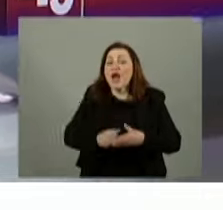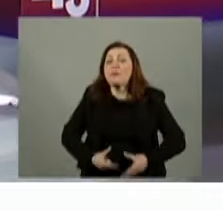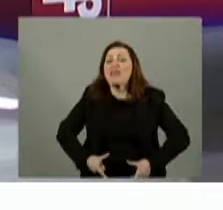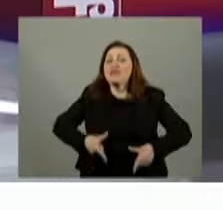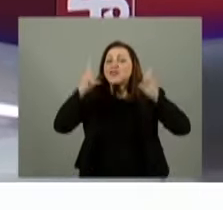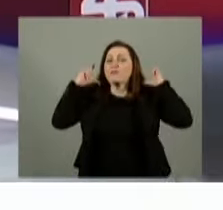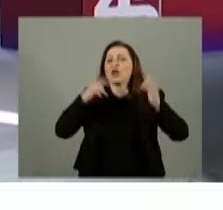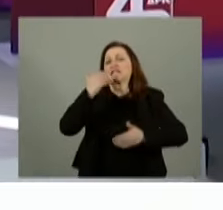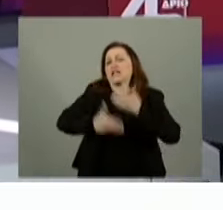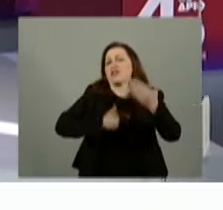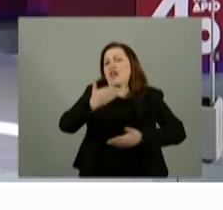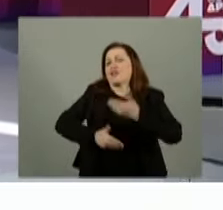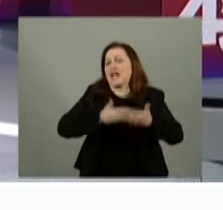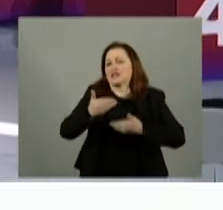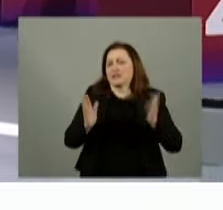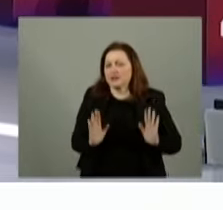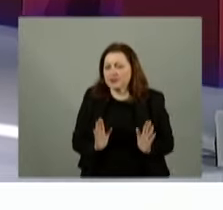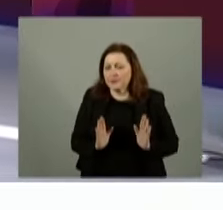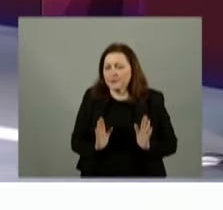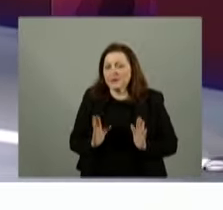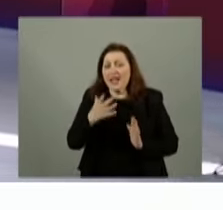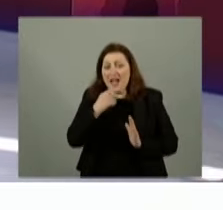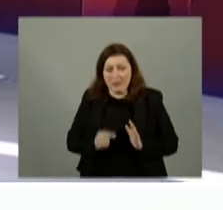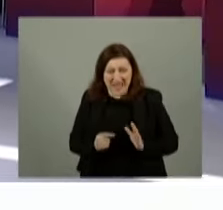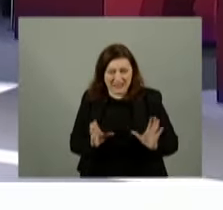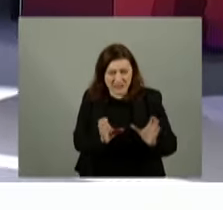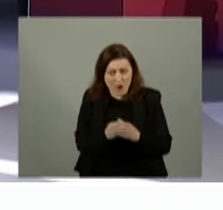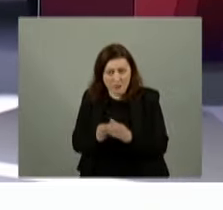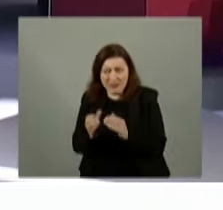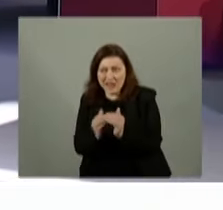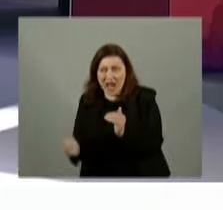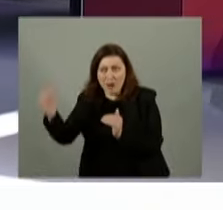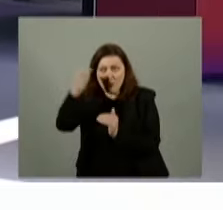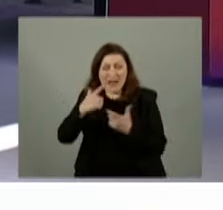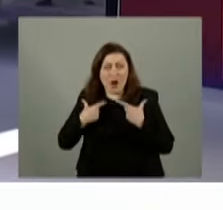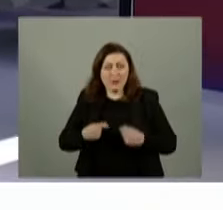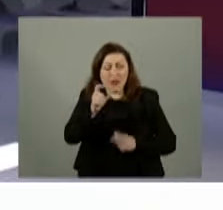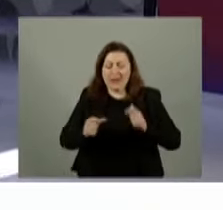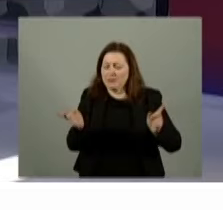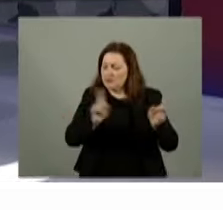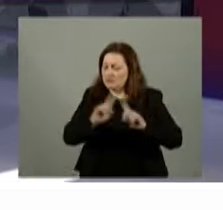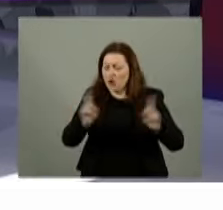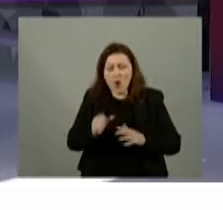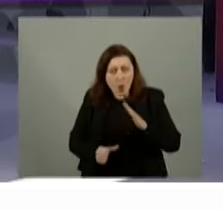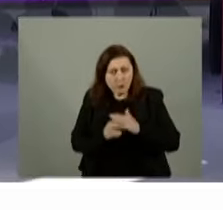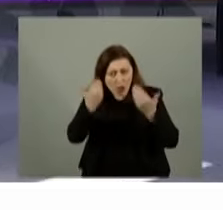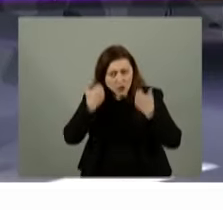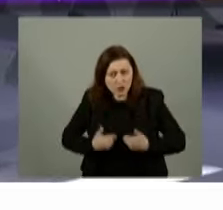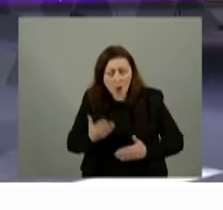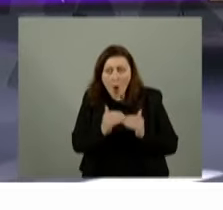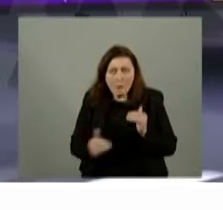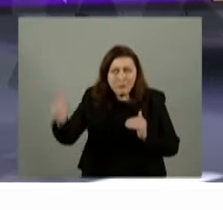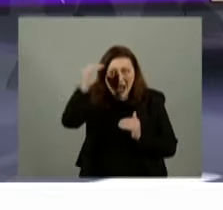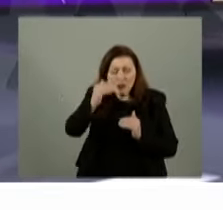συμβάλλει με έναν τρόπο ενοποιητικό, δηλαδή να επανενώσει τα διάσπαρτα κομμάτια και να διασφαλίσει μια εσωτερική ομοιογένεια.